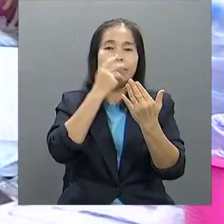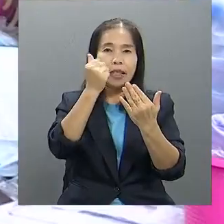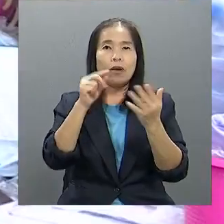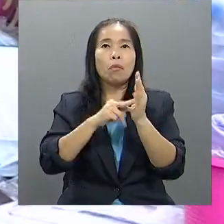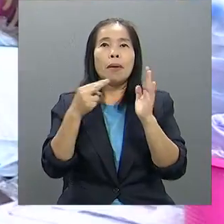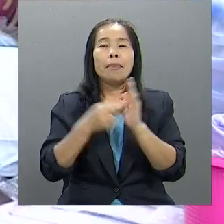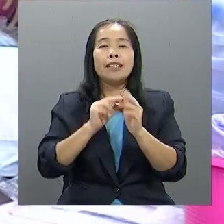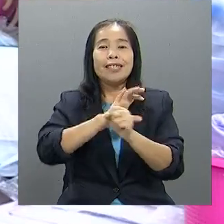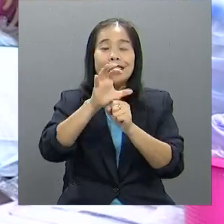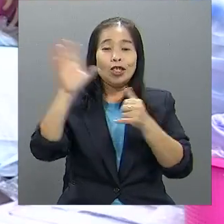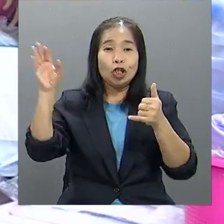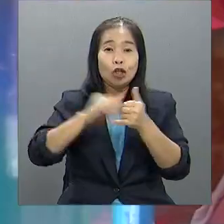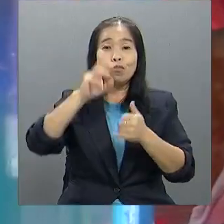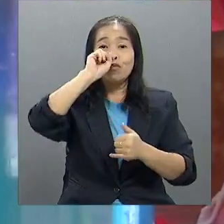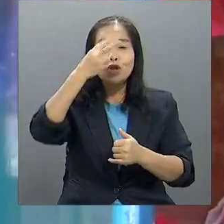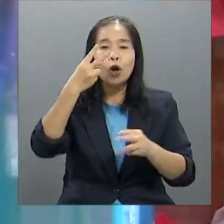ครับ